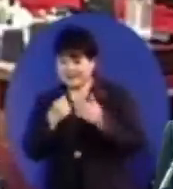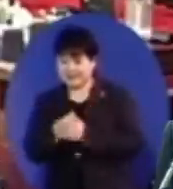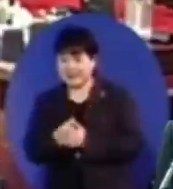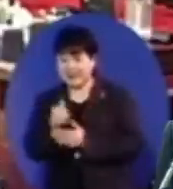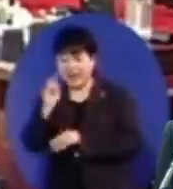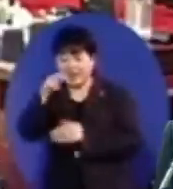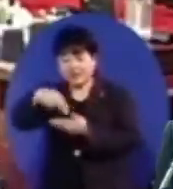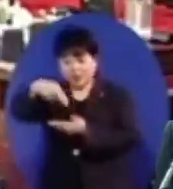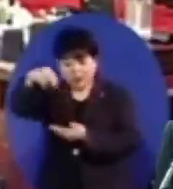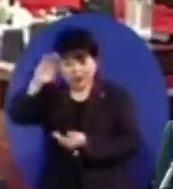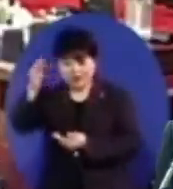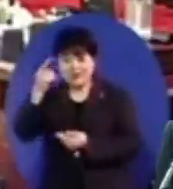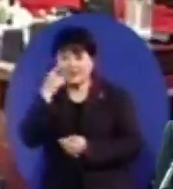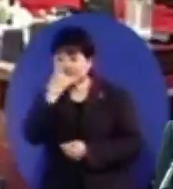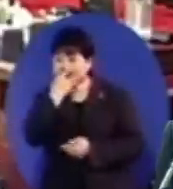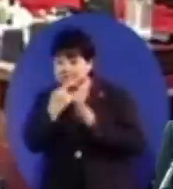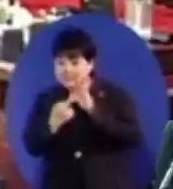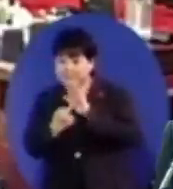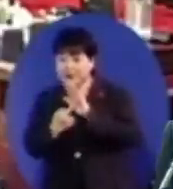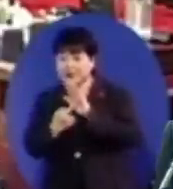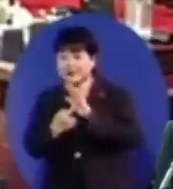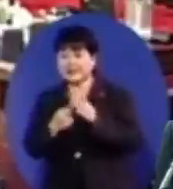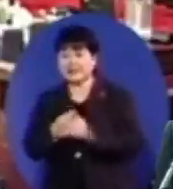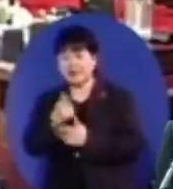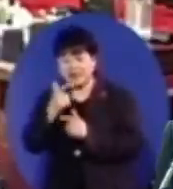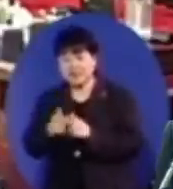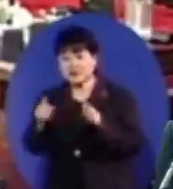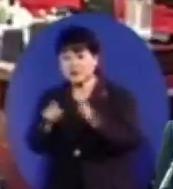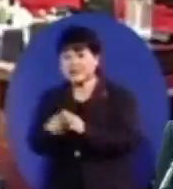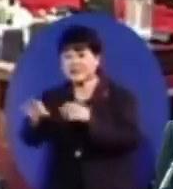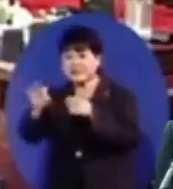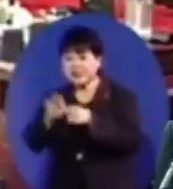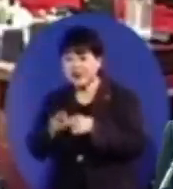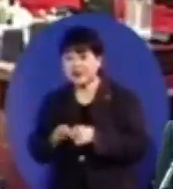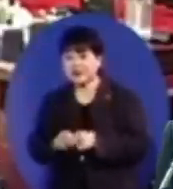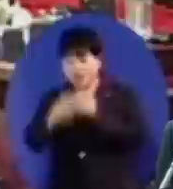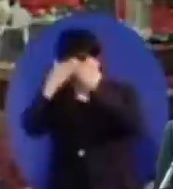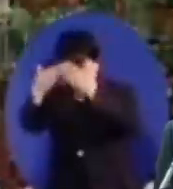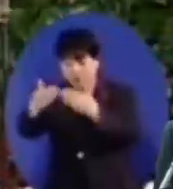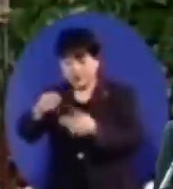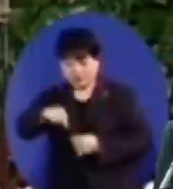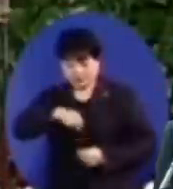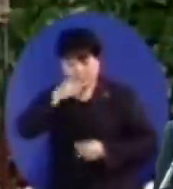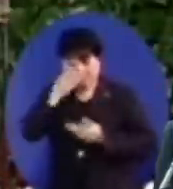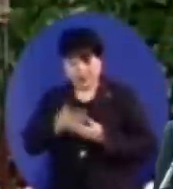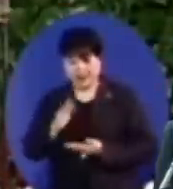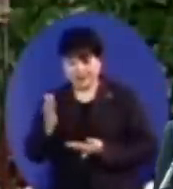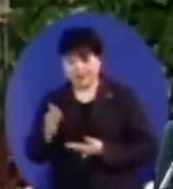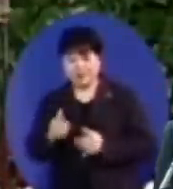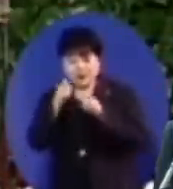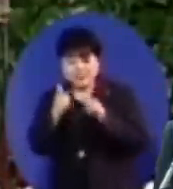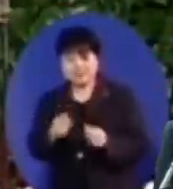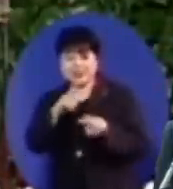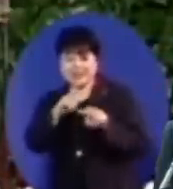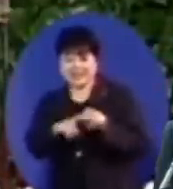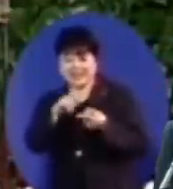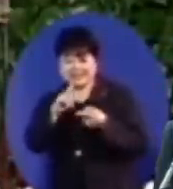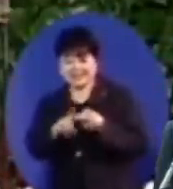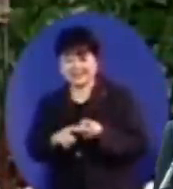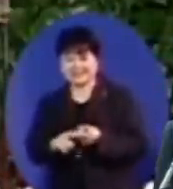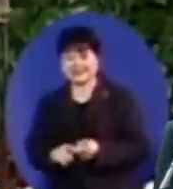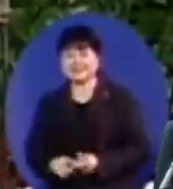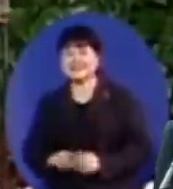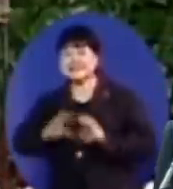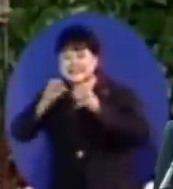하늘에 올라갔다는 것을 증명하는 것입니다. 그러므로 예수를 믿으면 값없이 의롭다함을 얻는 것을 알게 되고 심판에 대하여라고 하는 것은 이